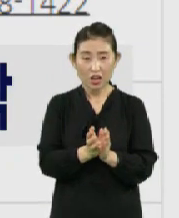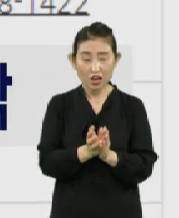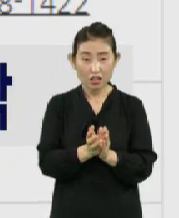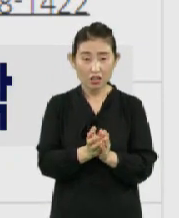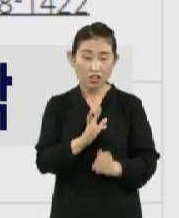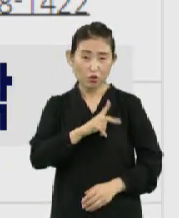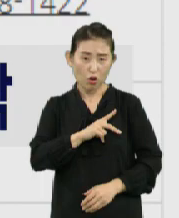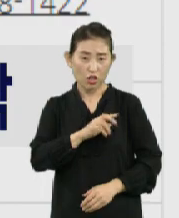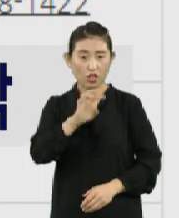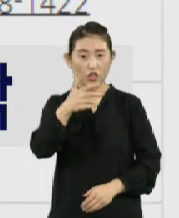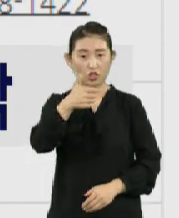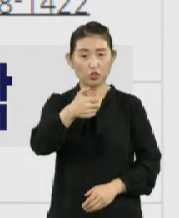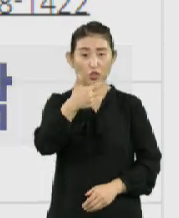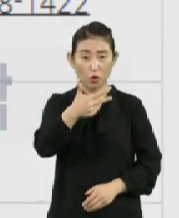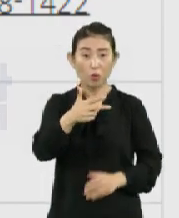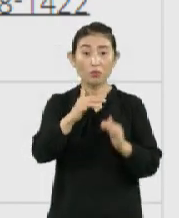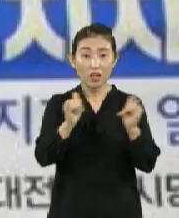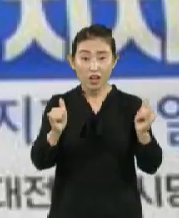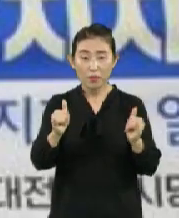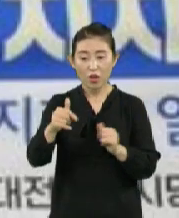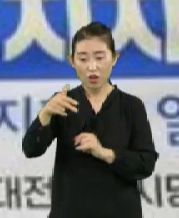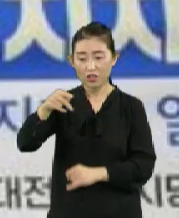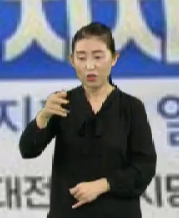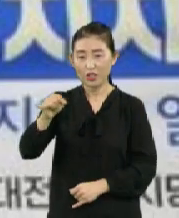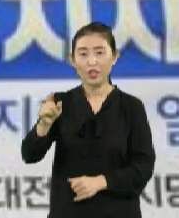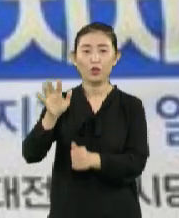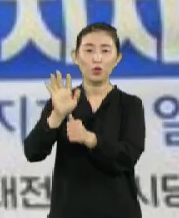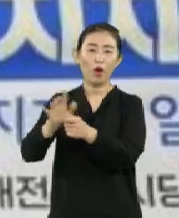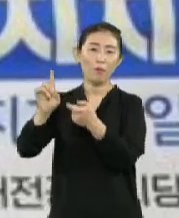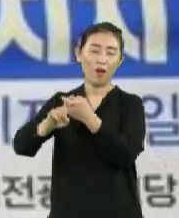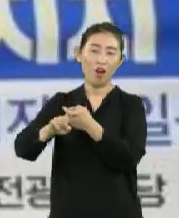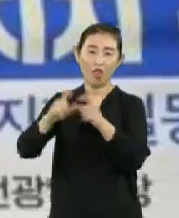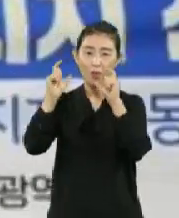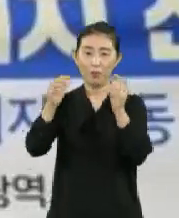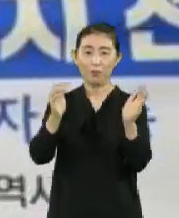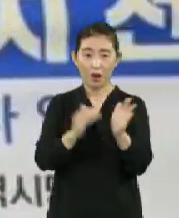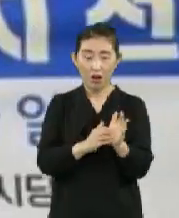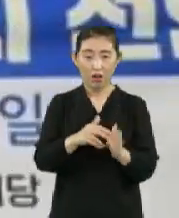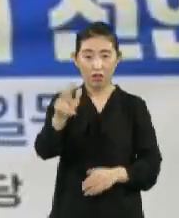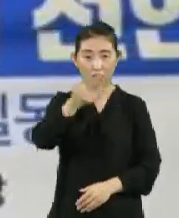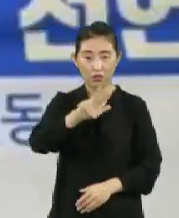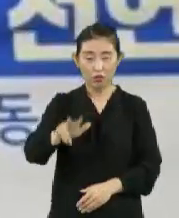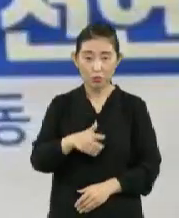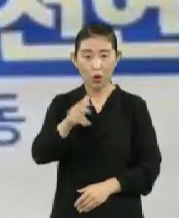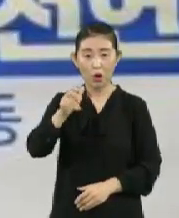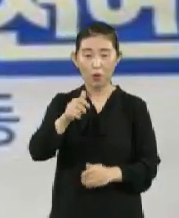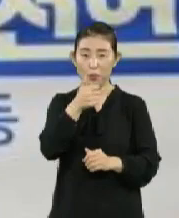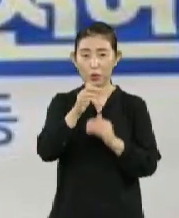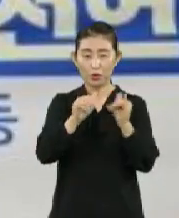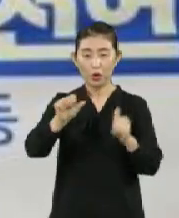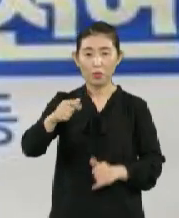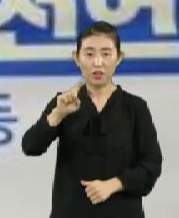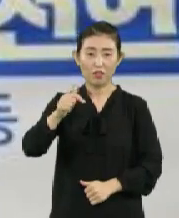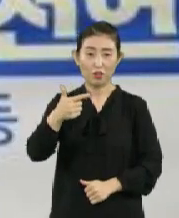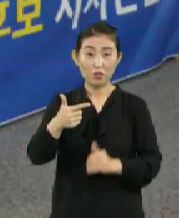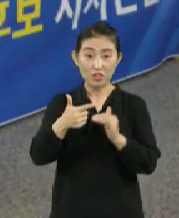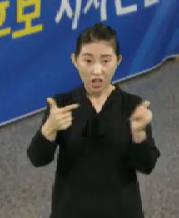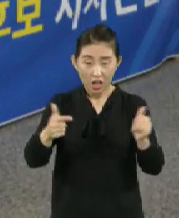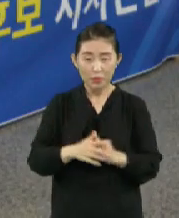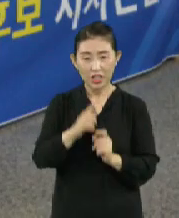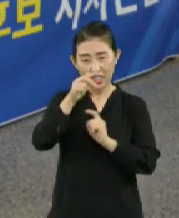57명 은 정세균 후보 지지를 선언했습니다 또 전국 변호사 500 멸 6명은 대전시당 에서